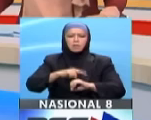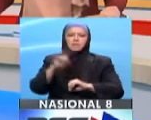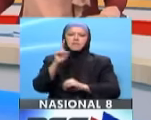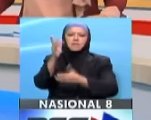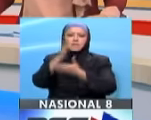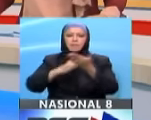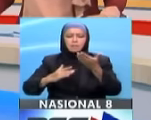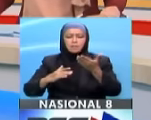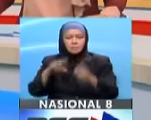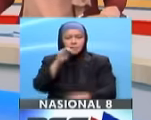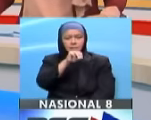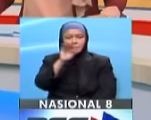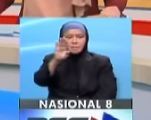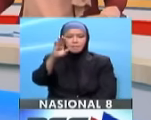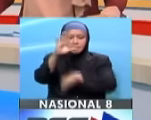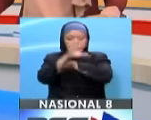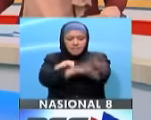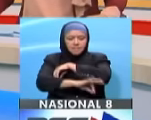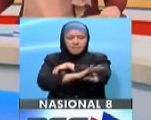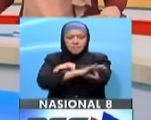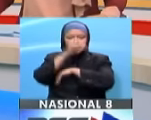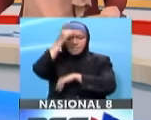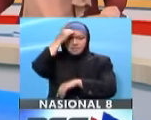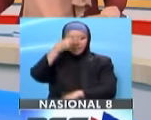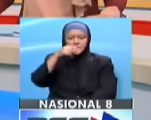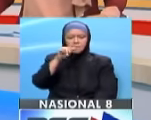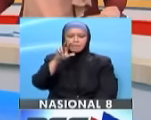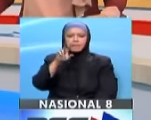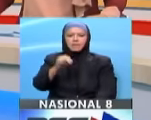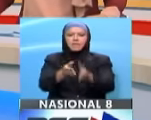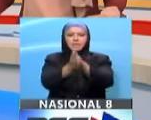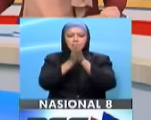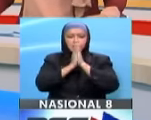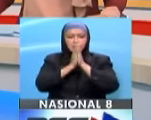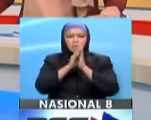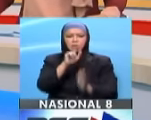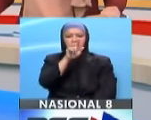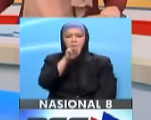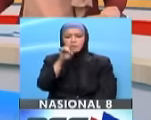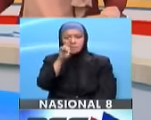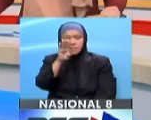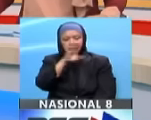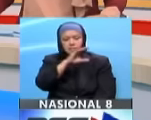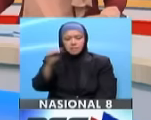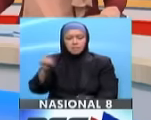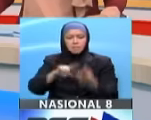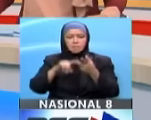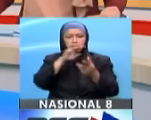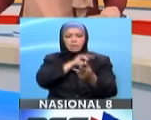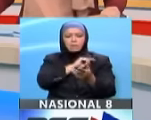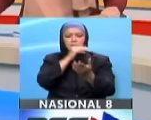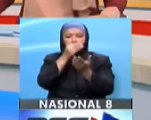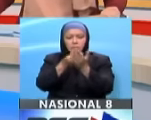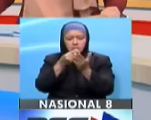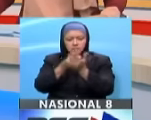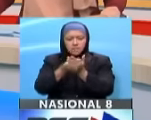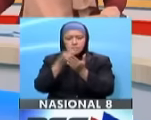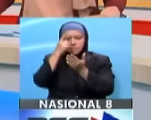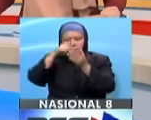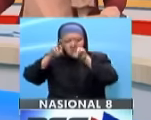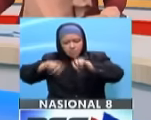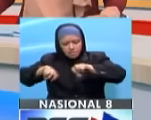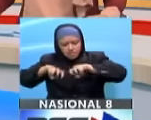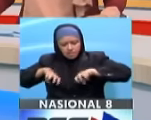Menteri Besar Negeri Sembilan Datuk Seri Mohamad Hassan meminta 1MDB dan Kementerian Kewangan mengkaji semula kabar angin mengenai tindakan untuk